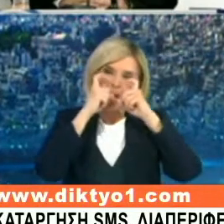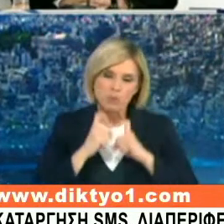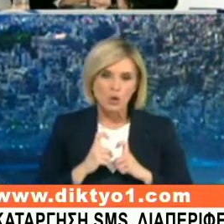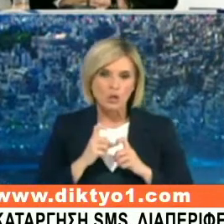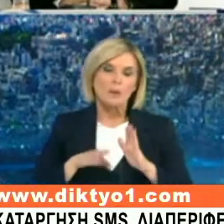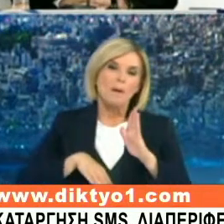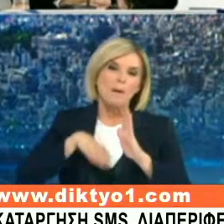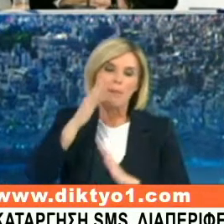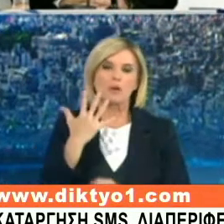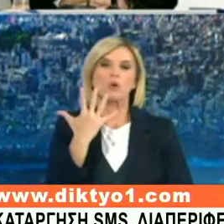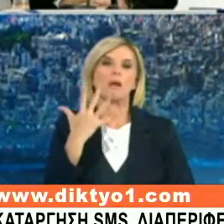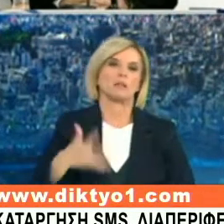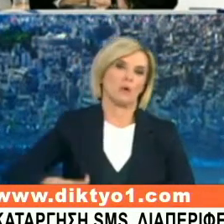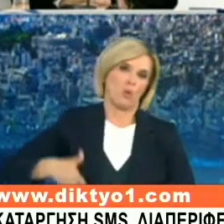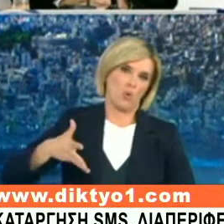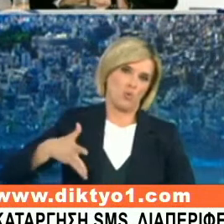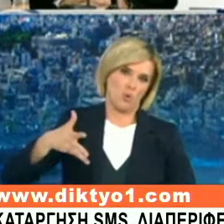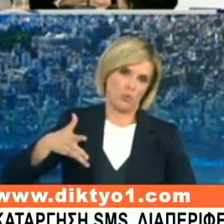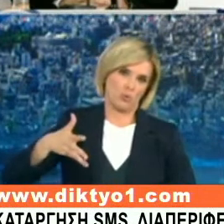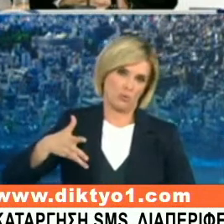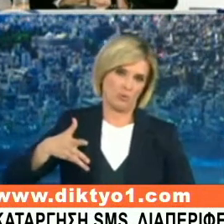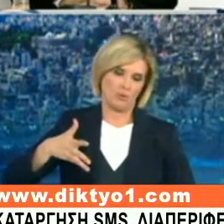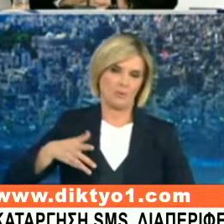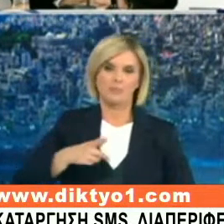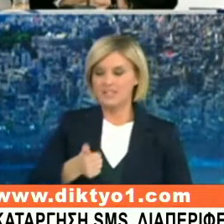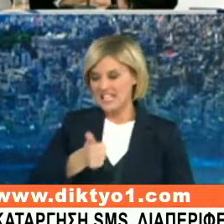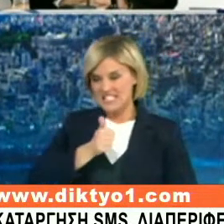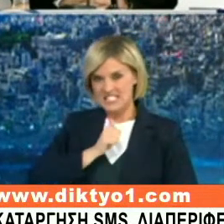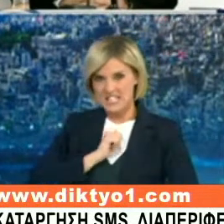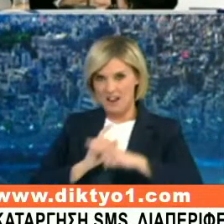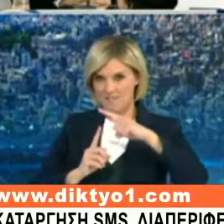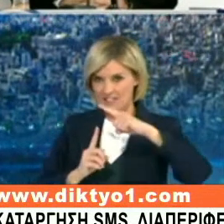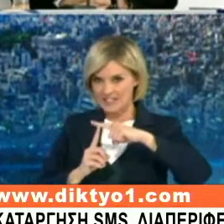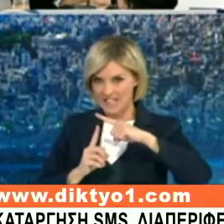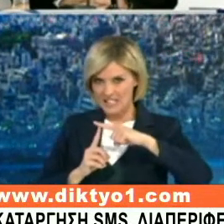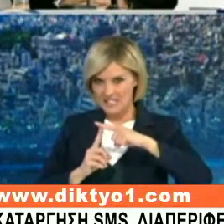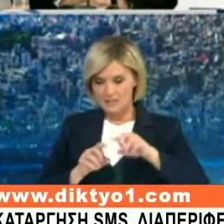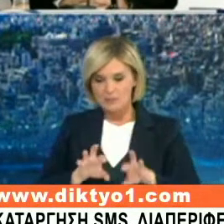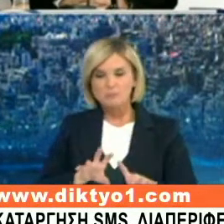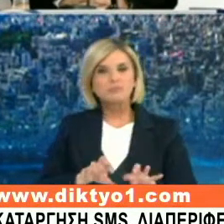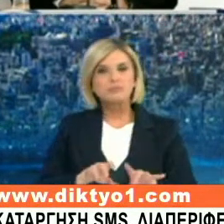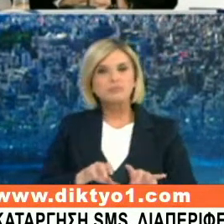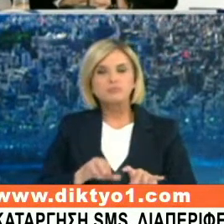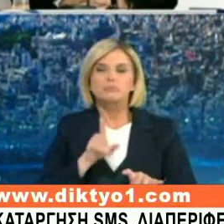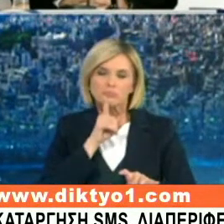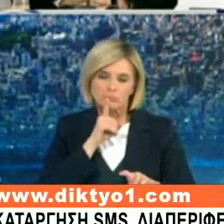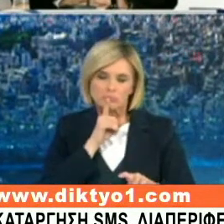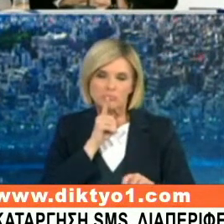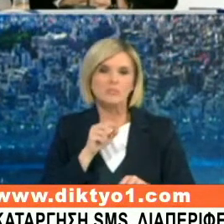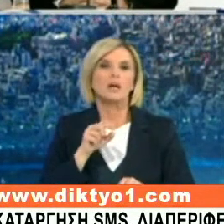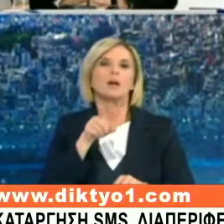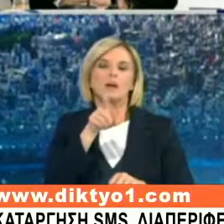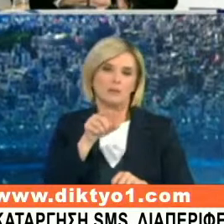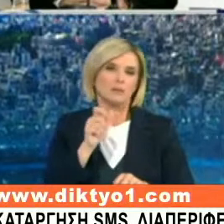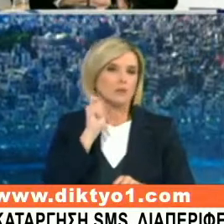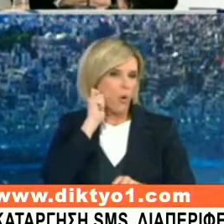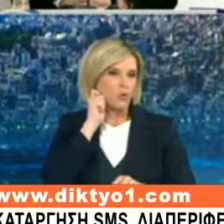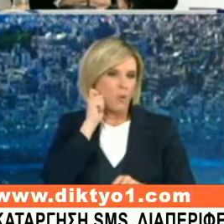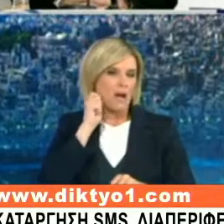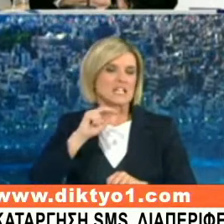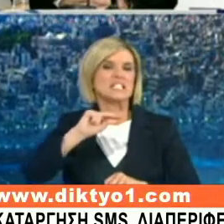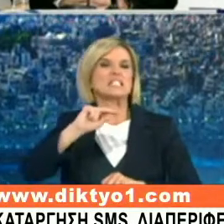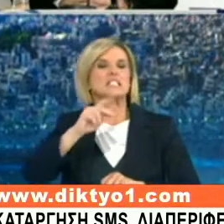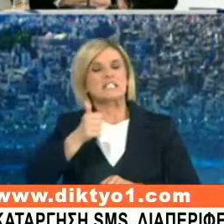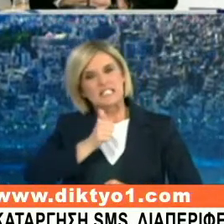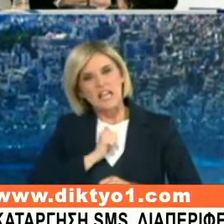άνω των 5 ετών. Η δήλωση των self-test θα πρέπει να γίνεται στην πλατφόρμα selftesting.gov.gr, ενώ